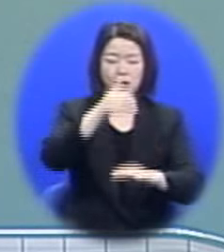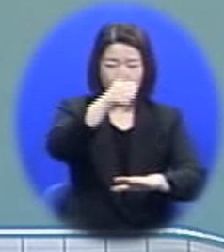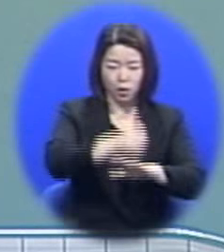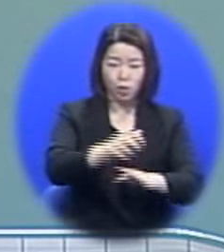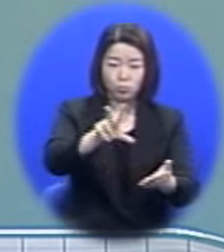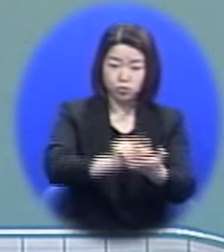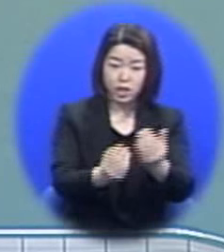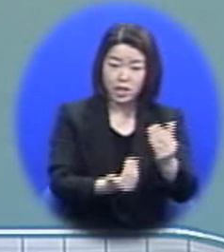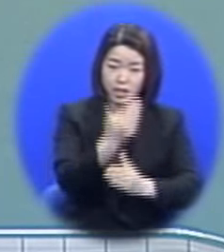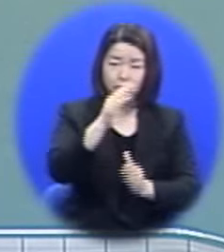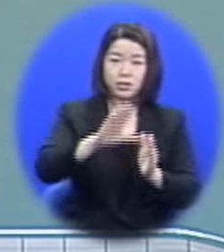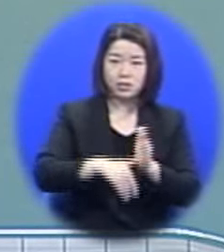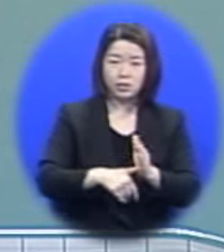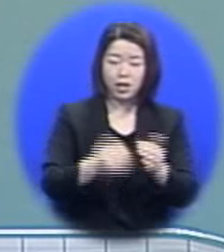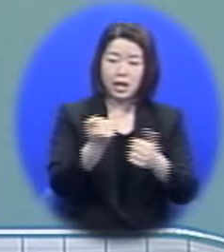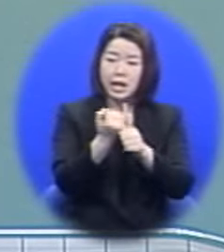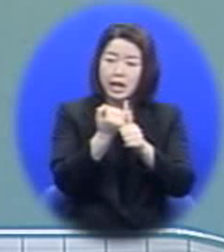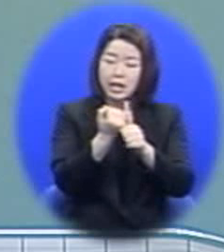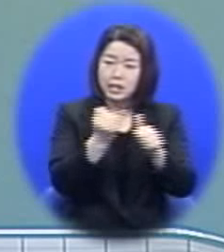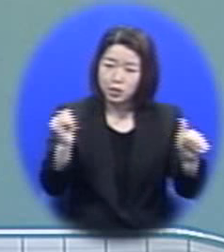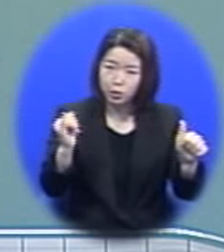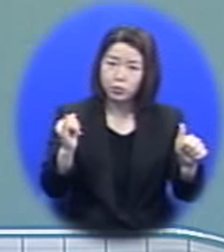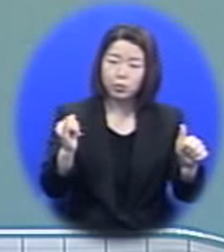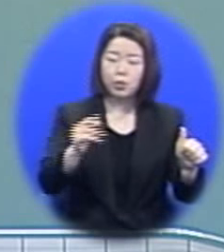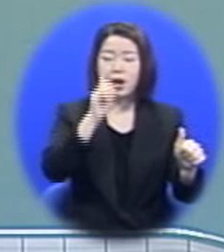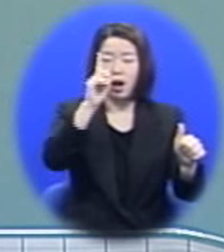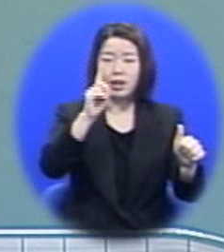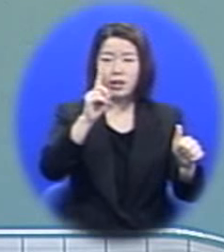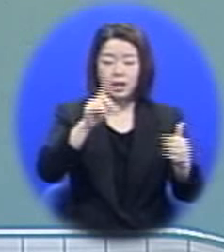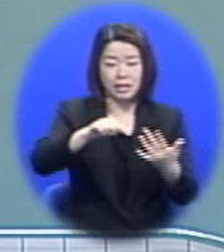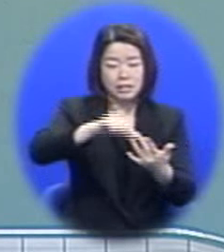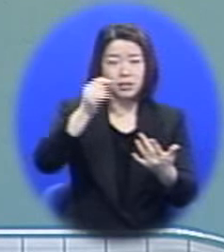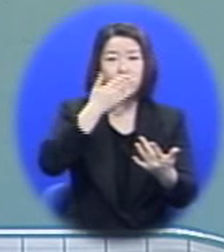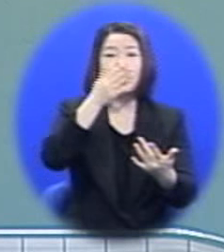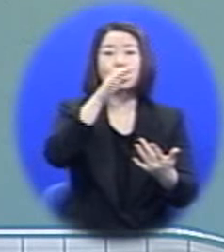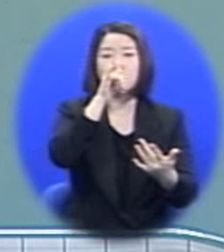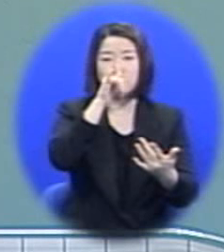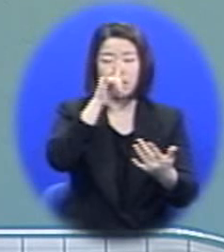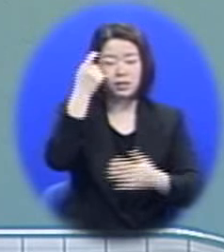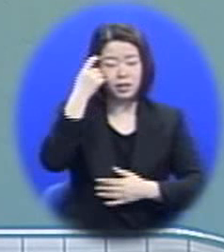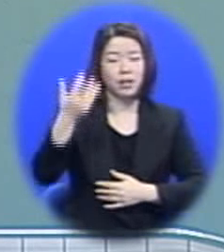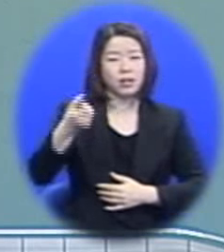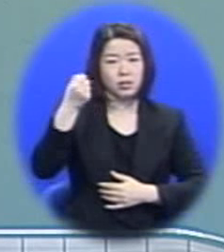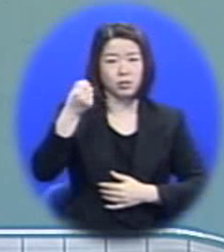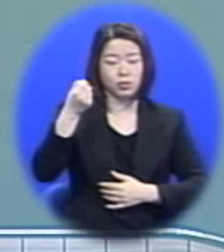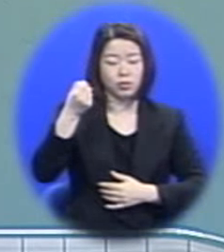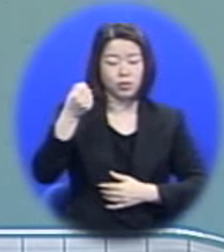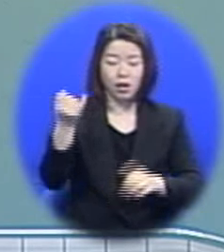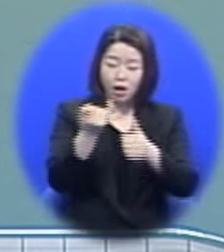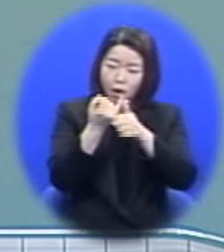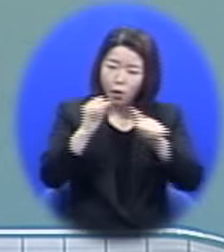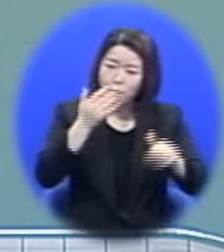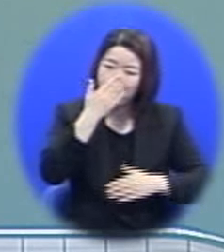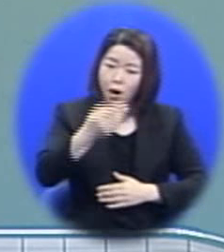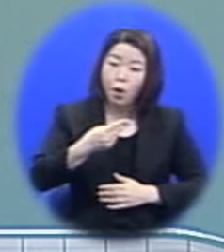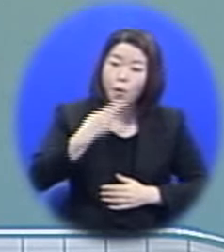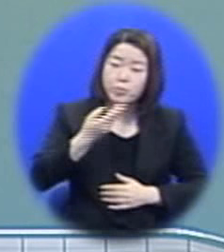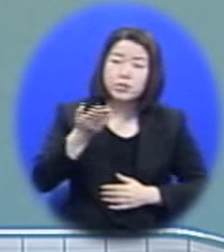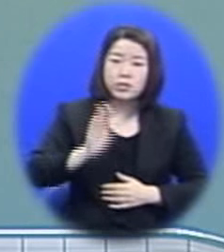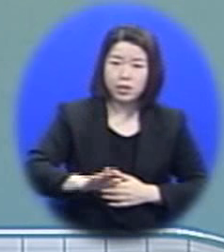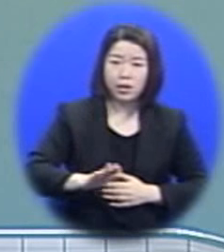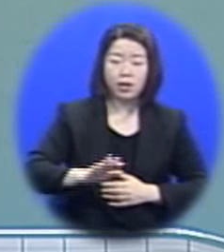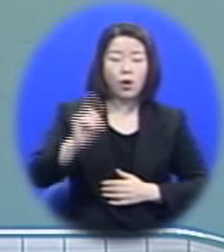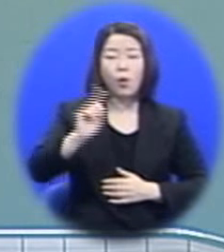생기면 이혼도 하나의 선택이 되는 거지요. 이혼 가능성이 없는데 어떻게 이혼합니까?